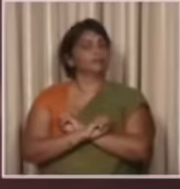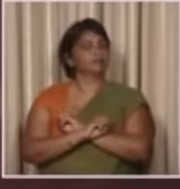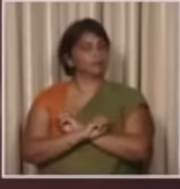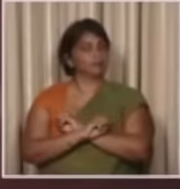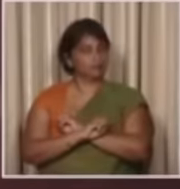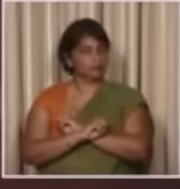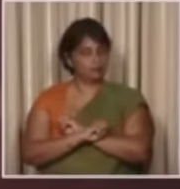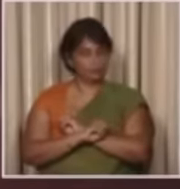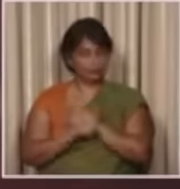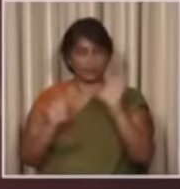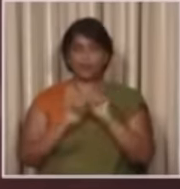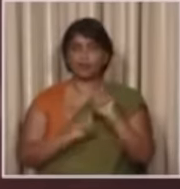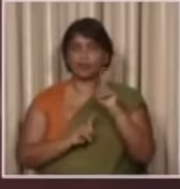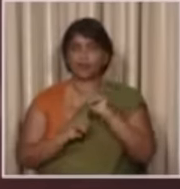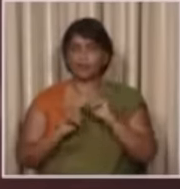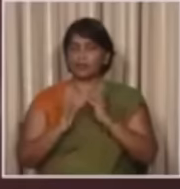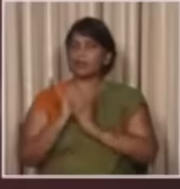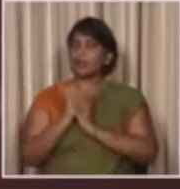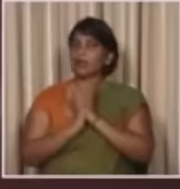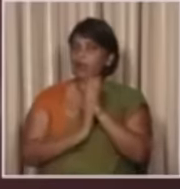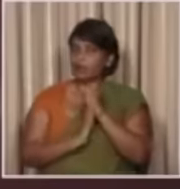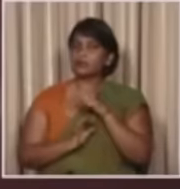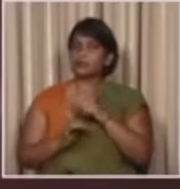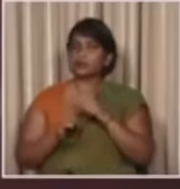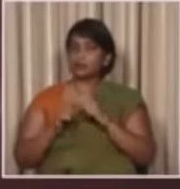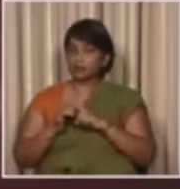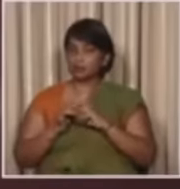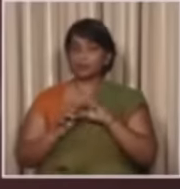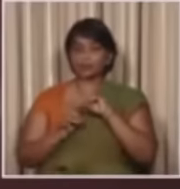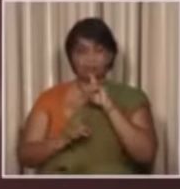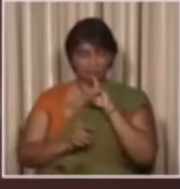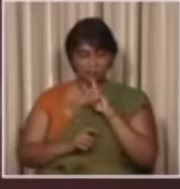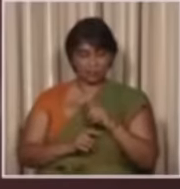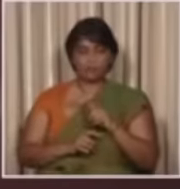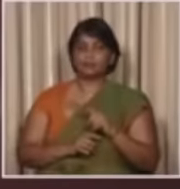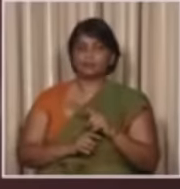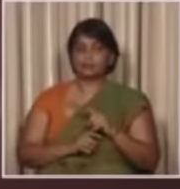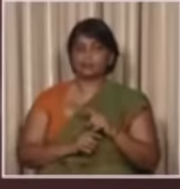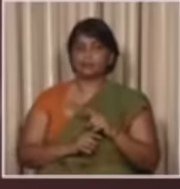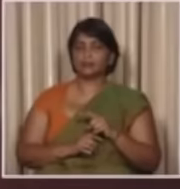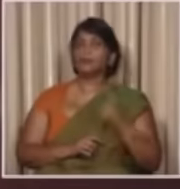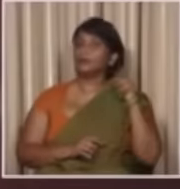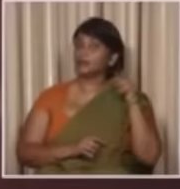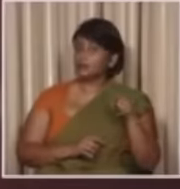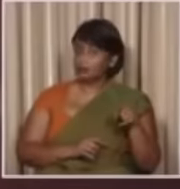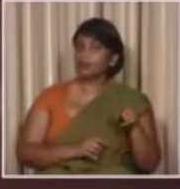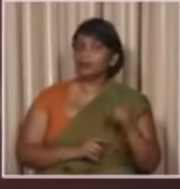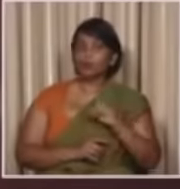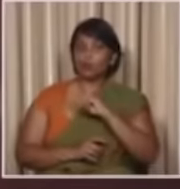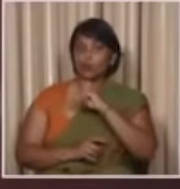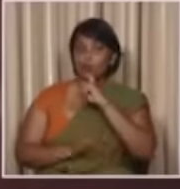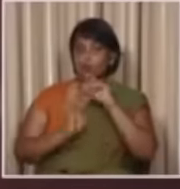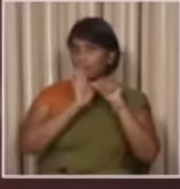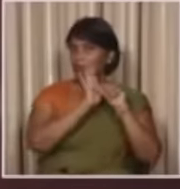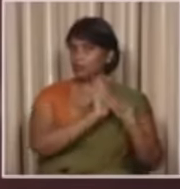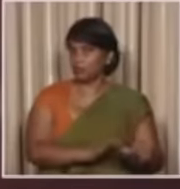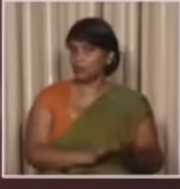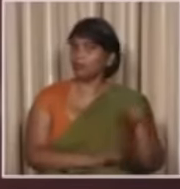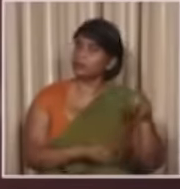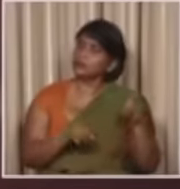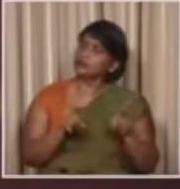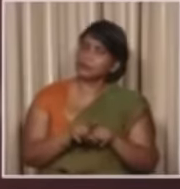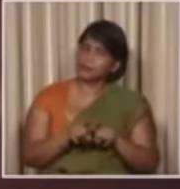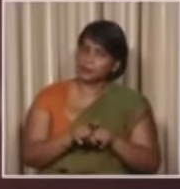කියලා. පාර්ලිමේන්තුවේ වරප්‍රසාදවලට යට වෙලා එහෙම කතා කරනවා නම් එතුමා එක කරේ උසාවිය හැටලුවට ලක් කිරීමක්